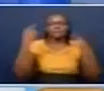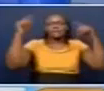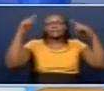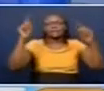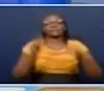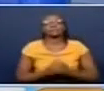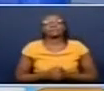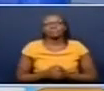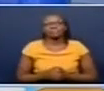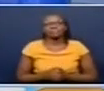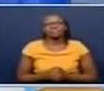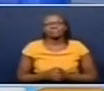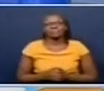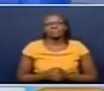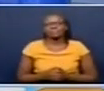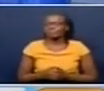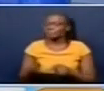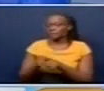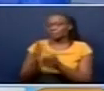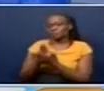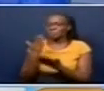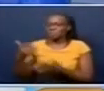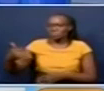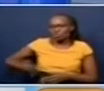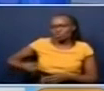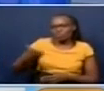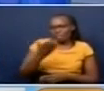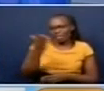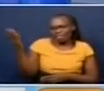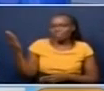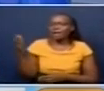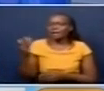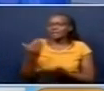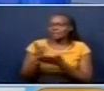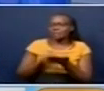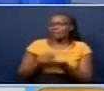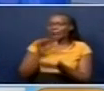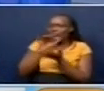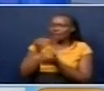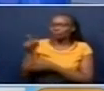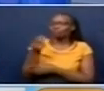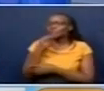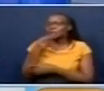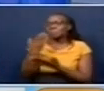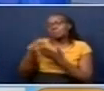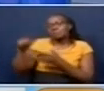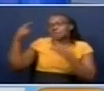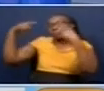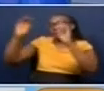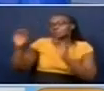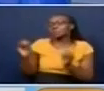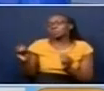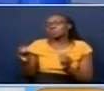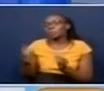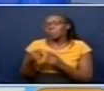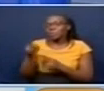kwanza. Kidogo namsikiza Bijana tunasema labda hata baadhi ya wale wanafunzi ambao walikuwa kikucheka darasani labda hawakuweza kufuzu. Akapata